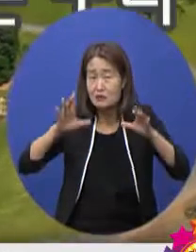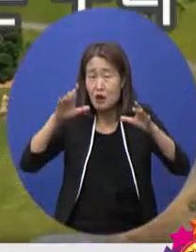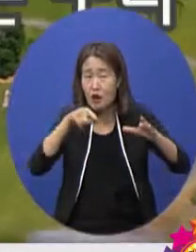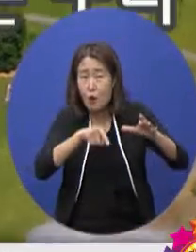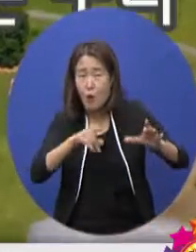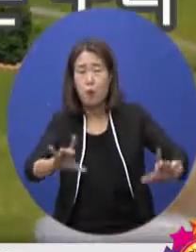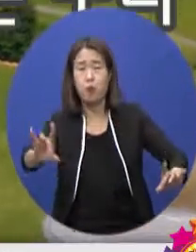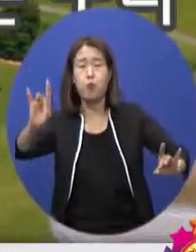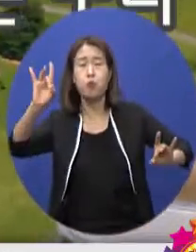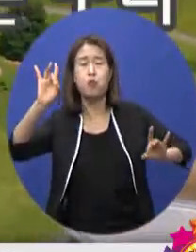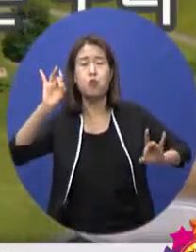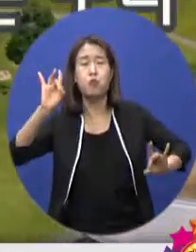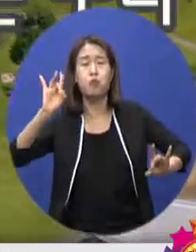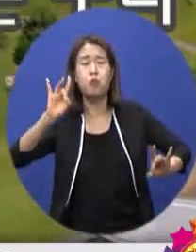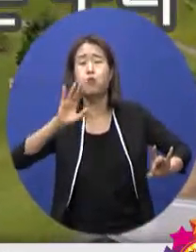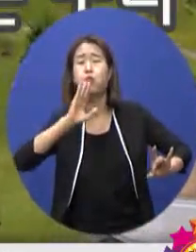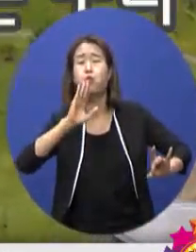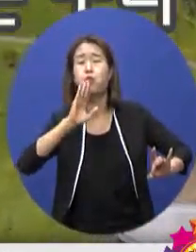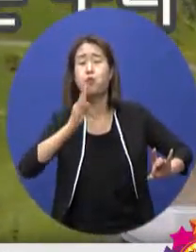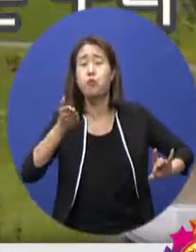세상은 가만있는데